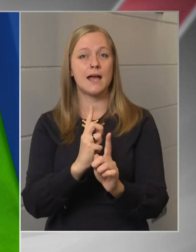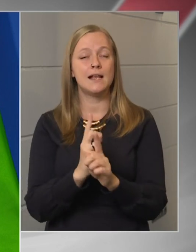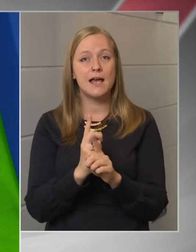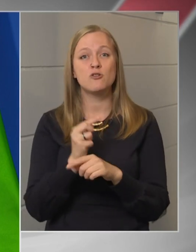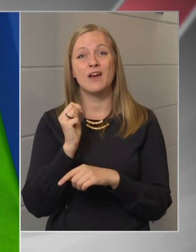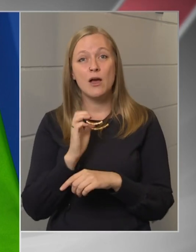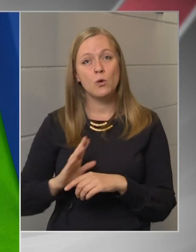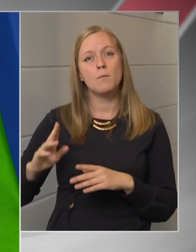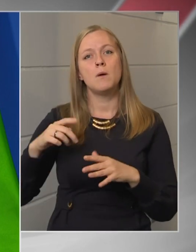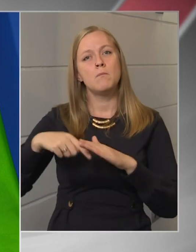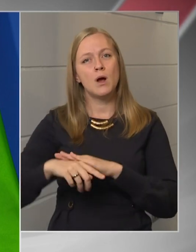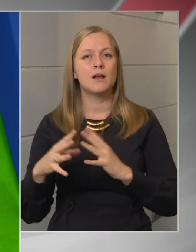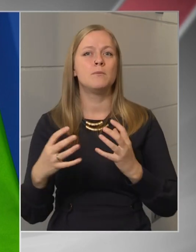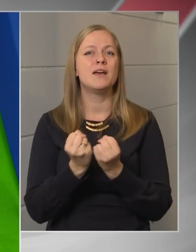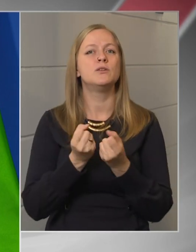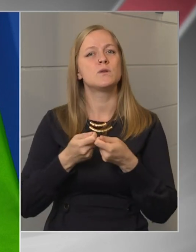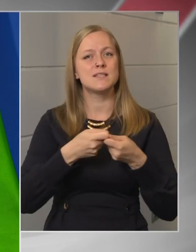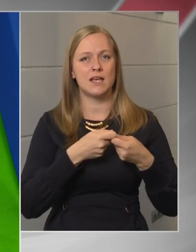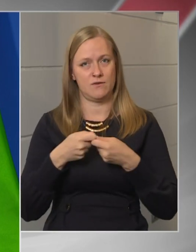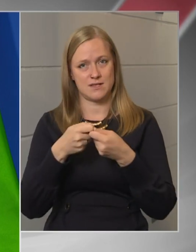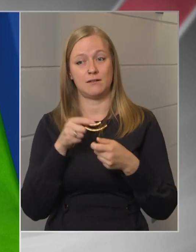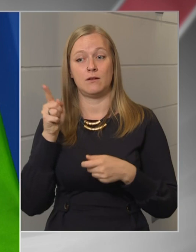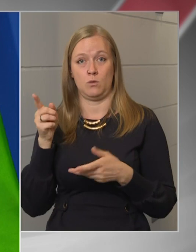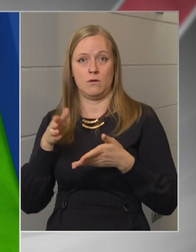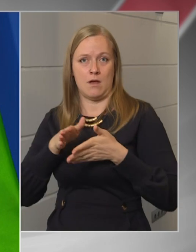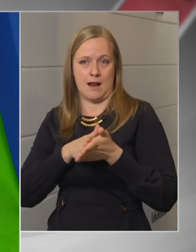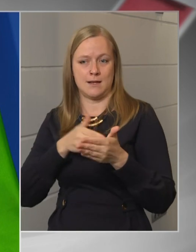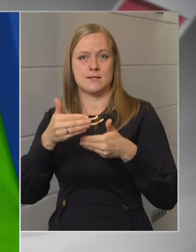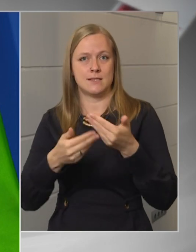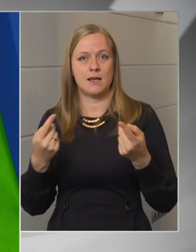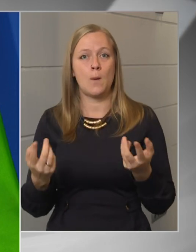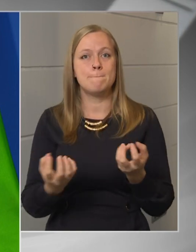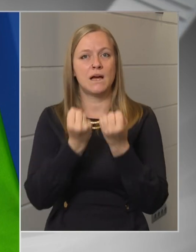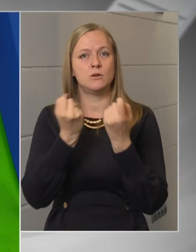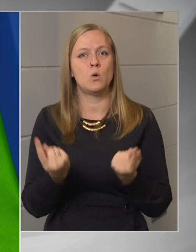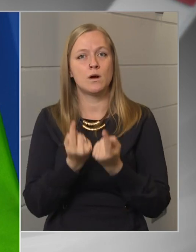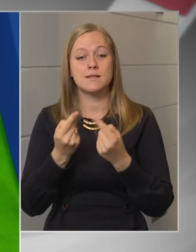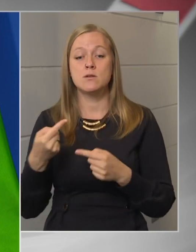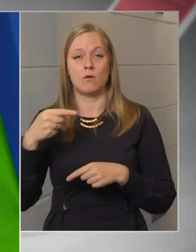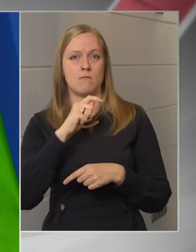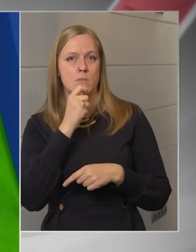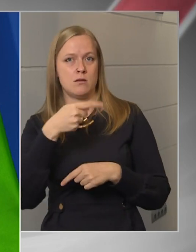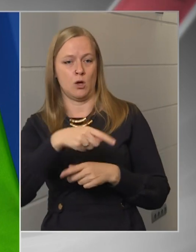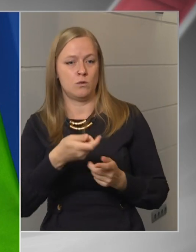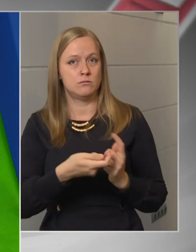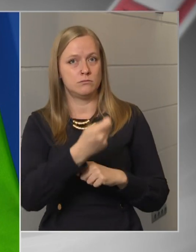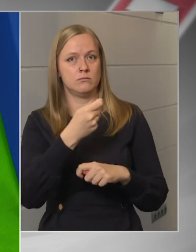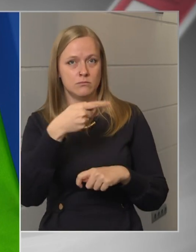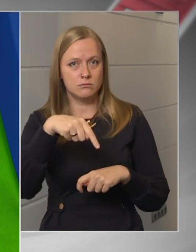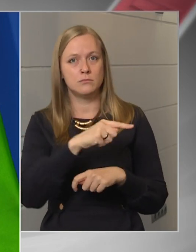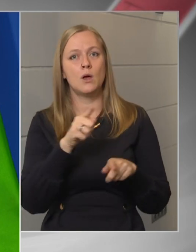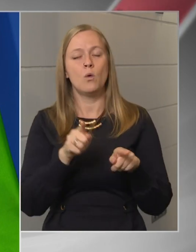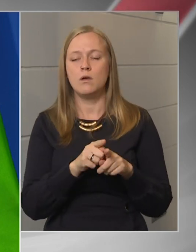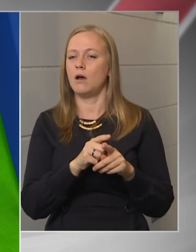Szervezete, akinek a koordinálásával ez a mentőakció megkezdődött, őket találta a leggyorsabban mobilizálható olyan